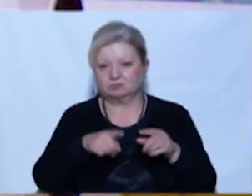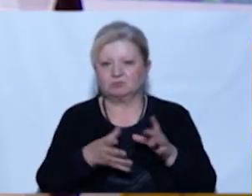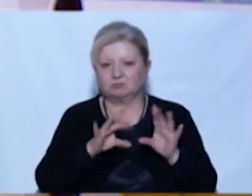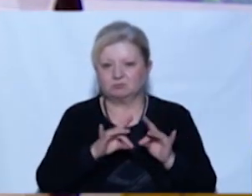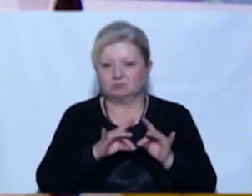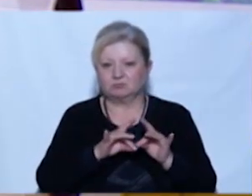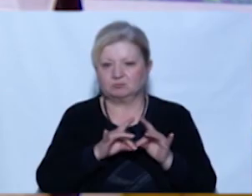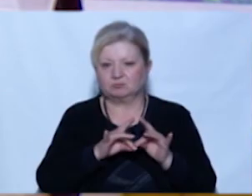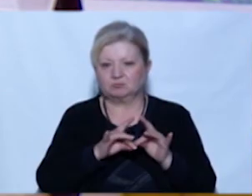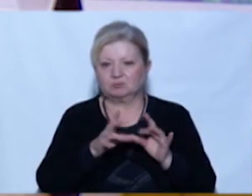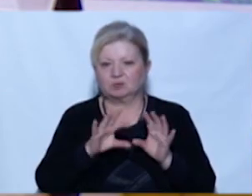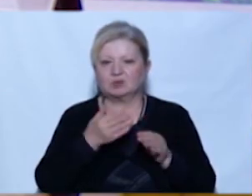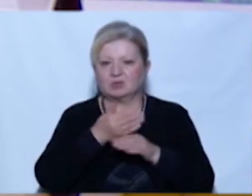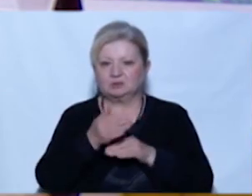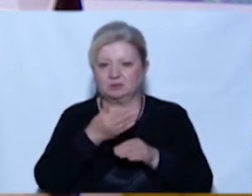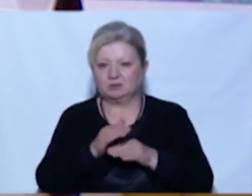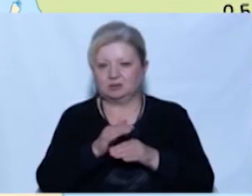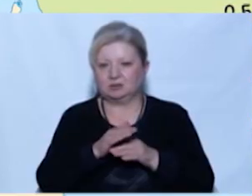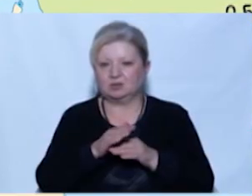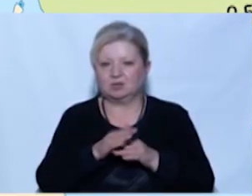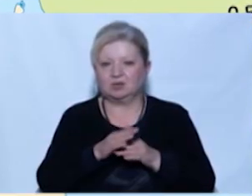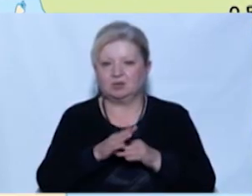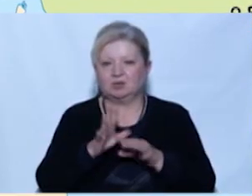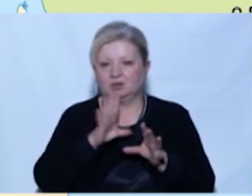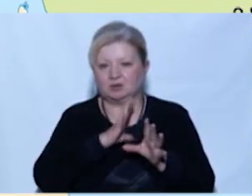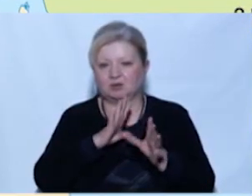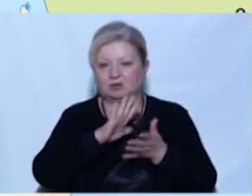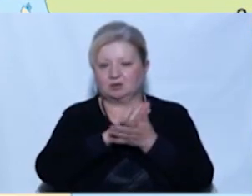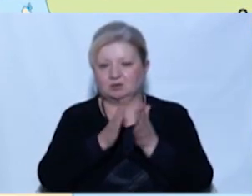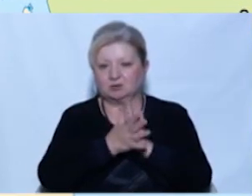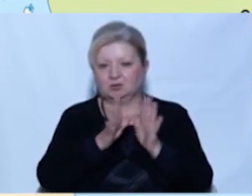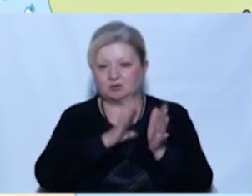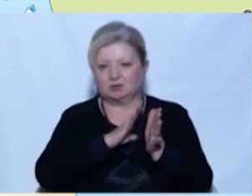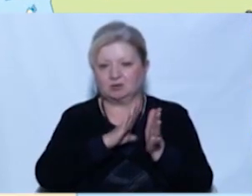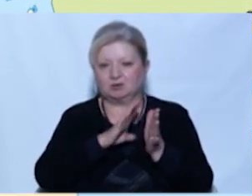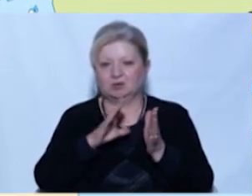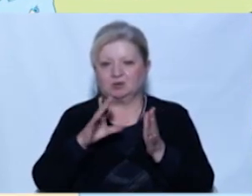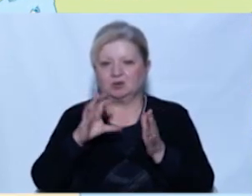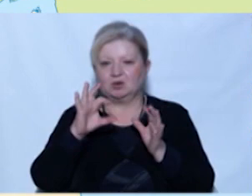Magram nel-nela mogvarda urtiertoba Osmanlettan.